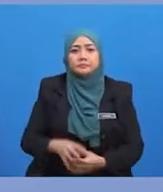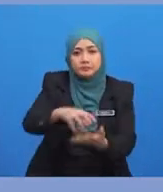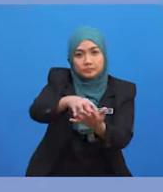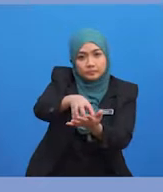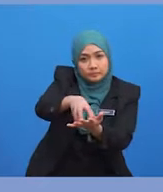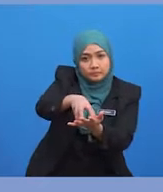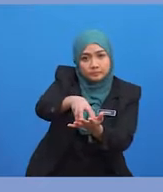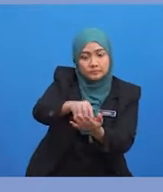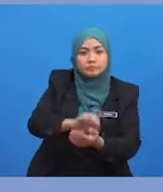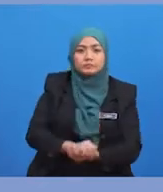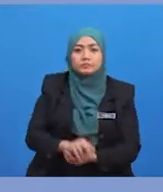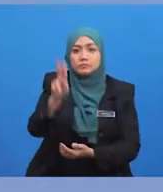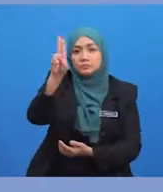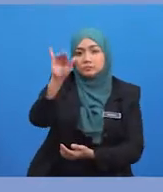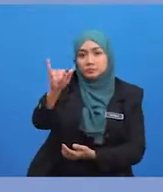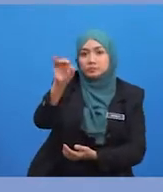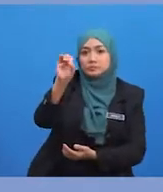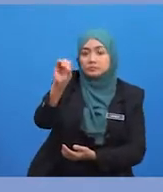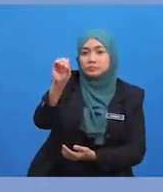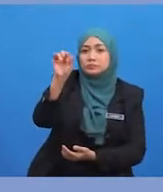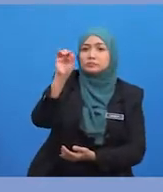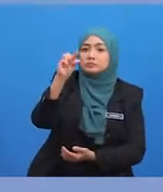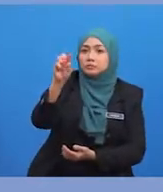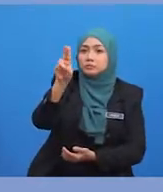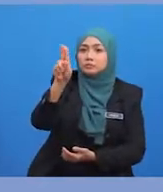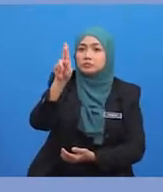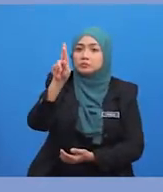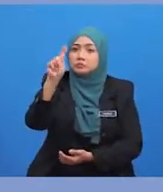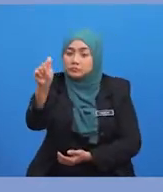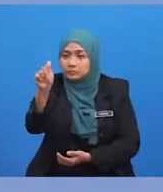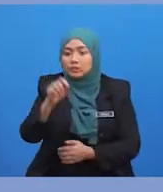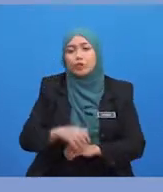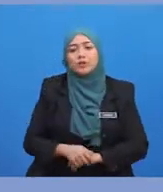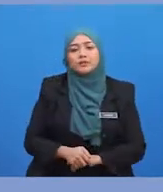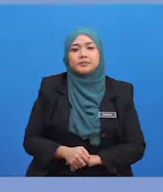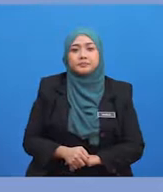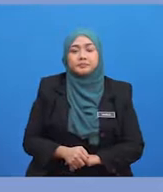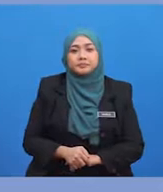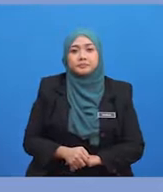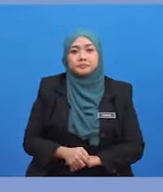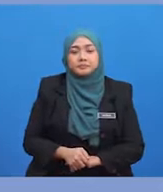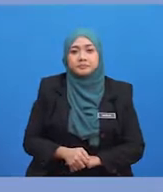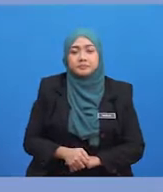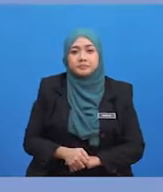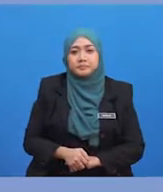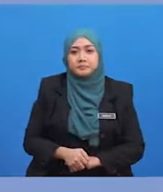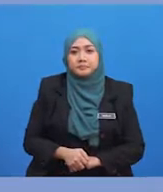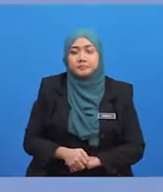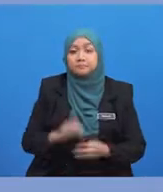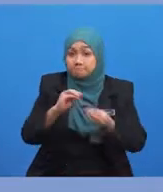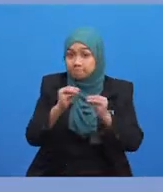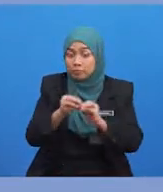yogurt. Yummy, sedapnya murid-murid. Cikgu Lin pun suka makan makanan tersebut. Yang